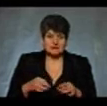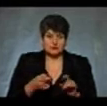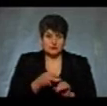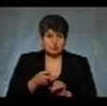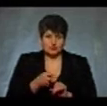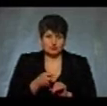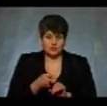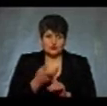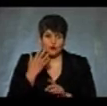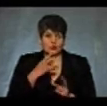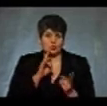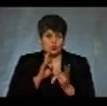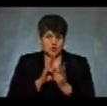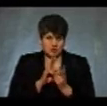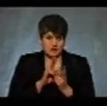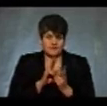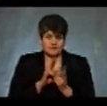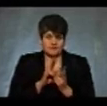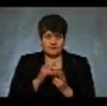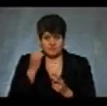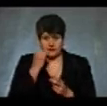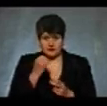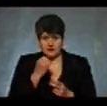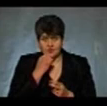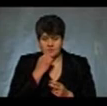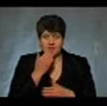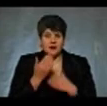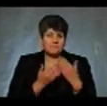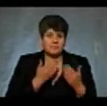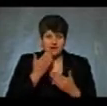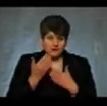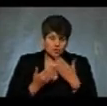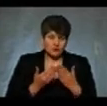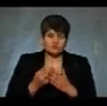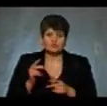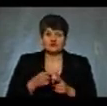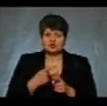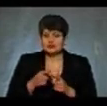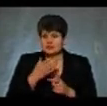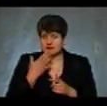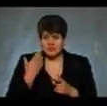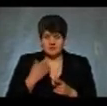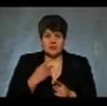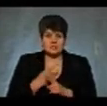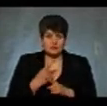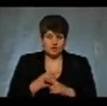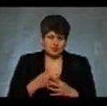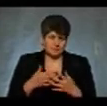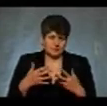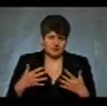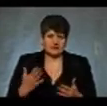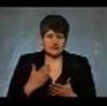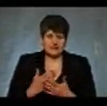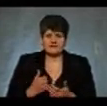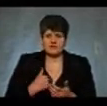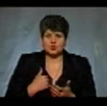сполученнях, коли ми їх зустрічаємо, ми їм дякуємо, перепитуємо, чи вони не мають з собою заборонені предмети. Є військова